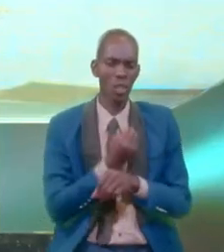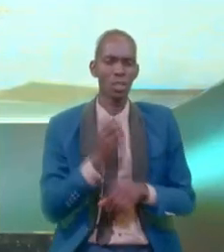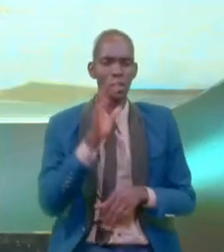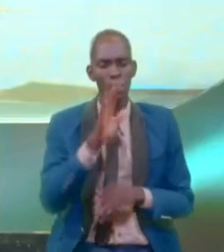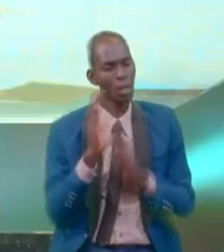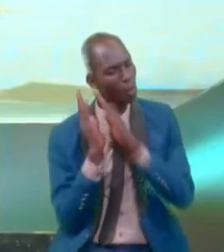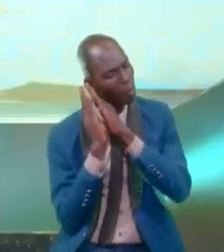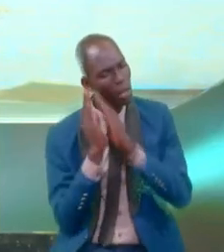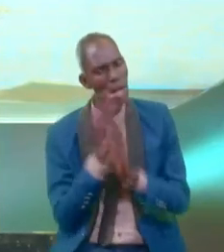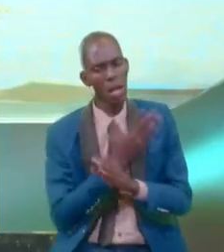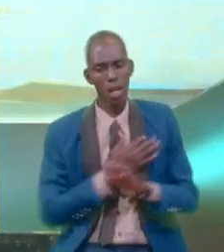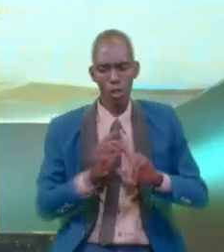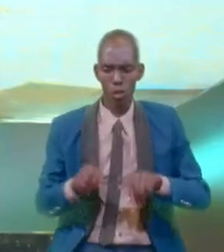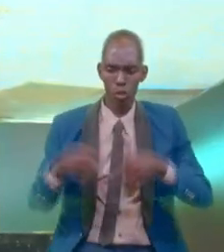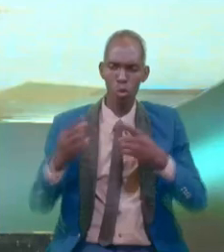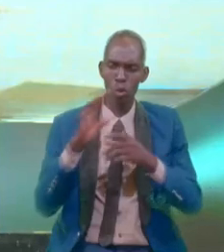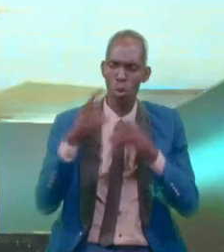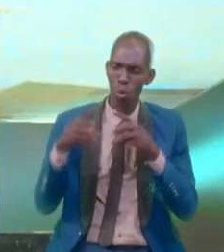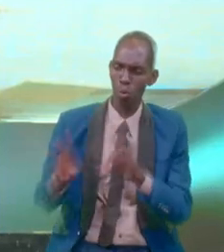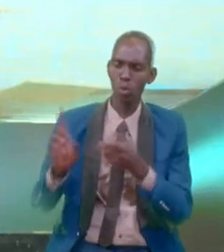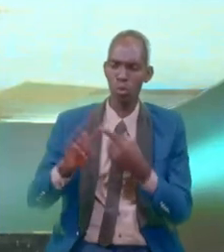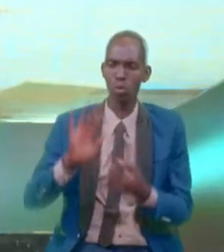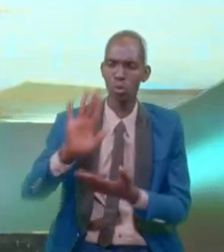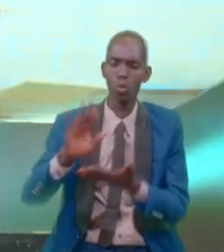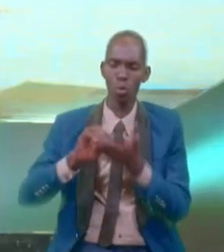va dans ta maison.